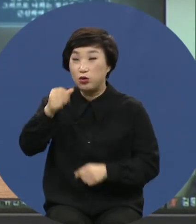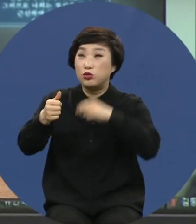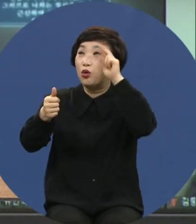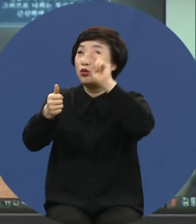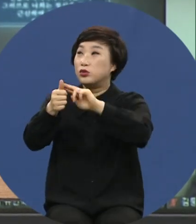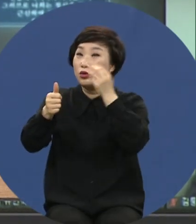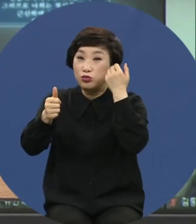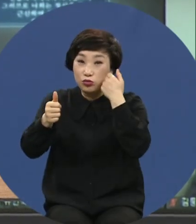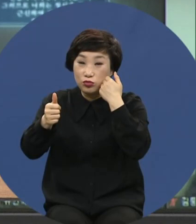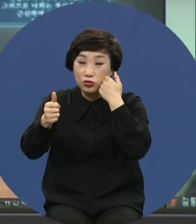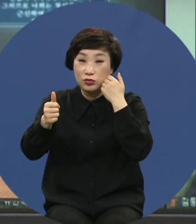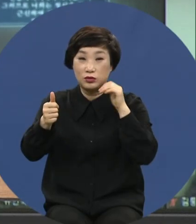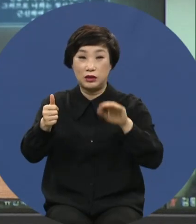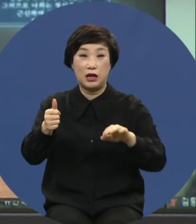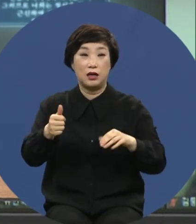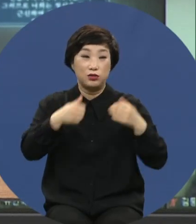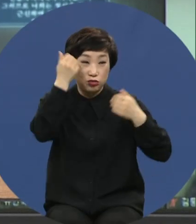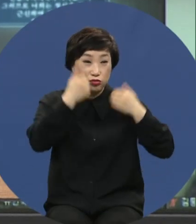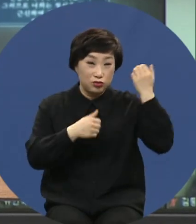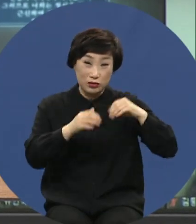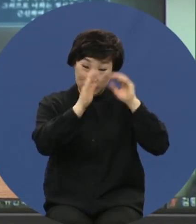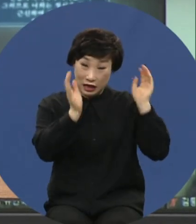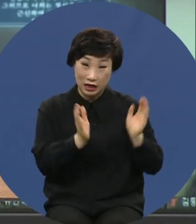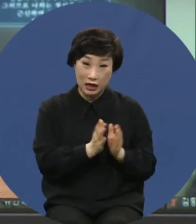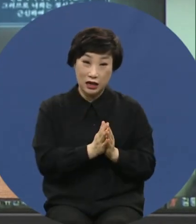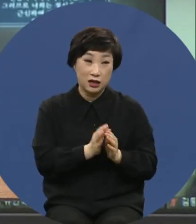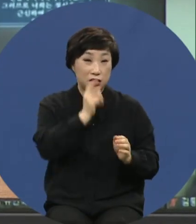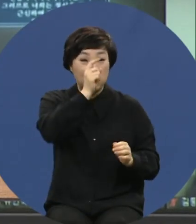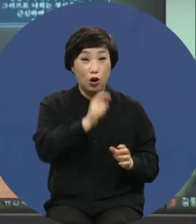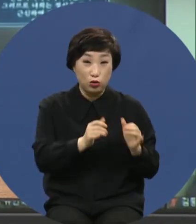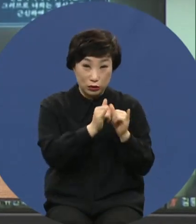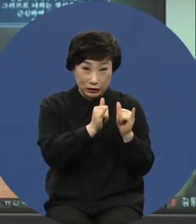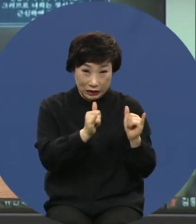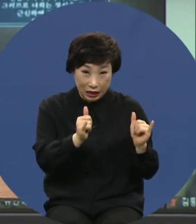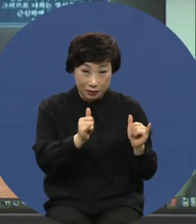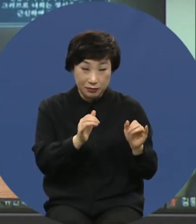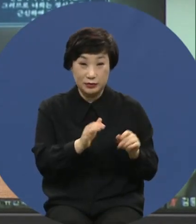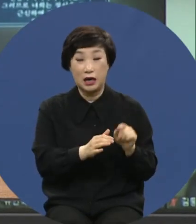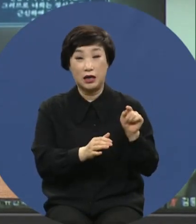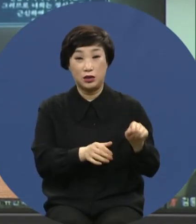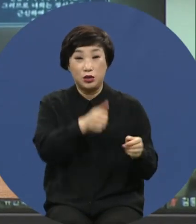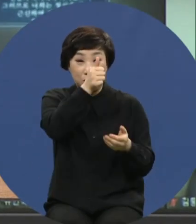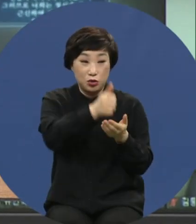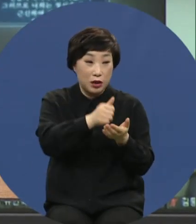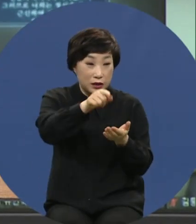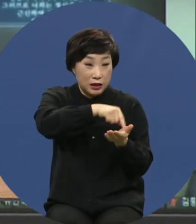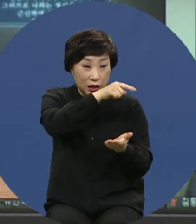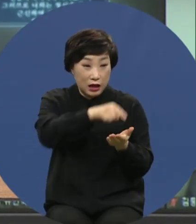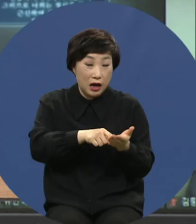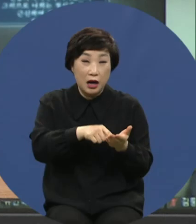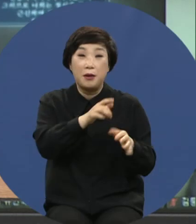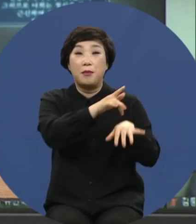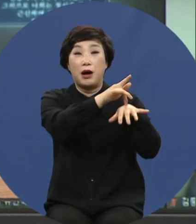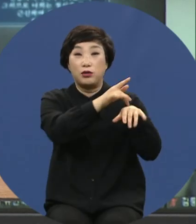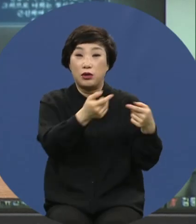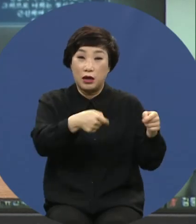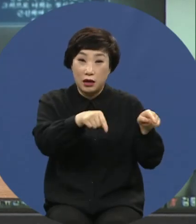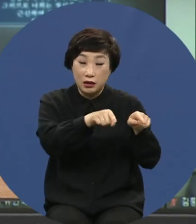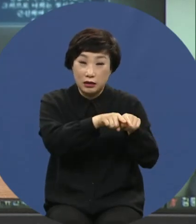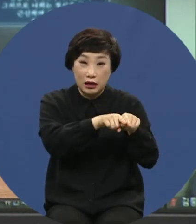도전하는 자는 어느 누구라도 더러운 자요, 그 죄값으로 사단과